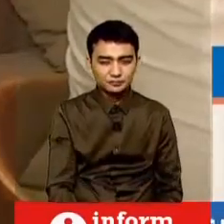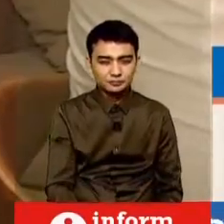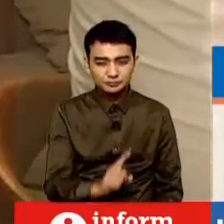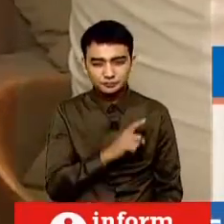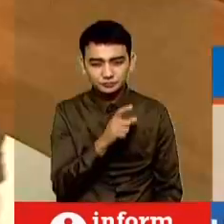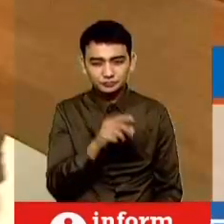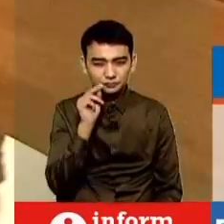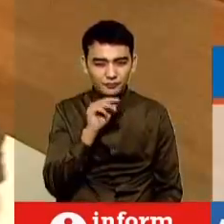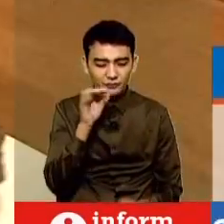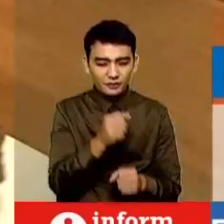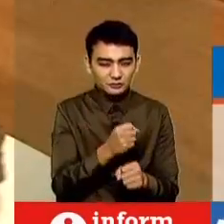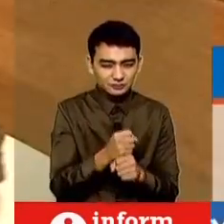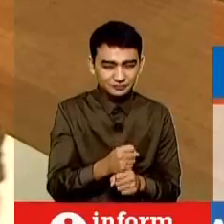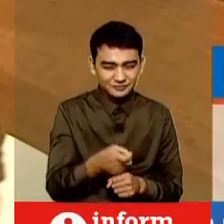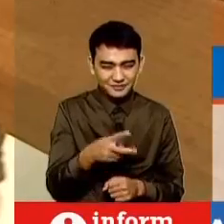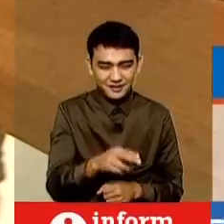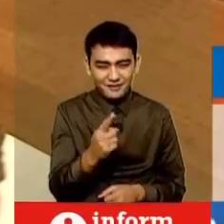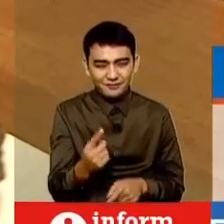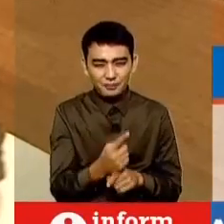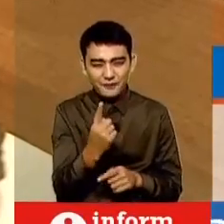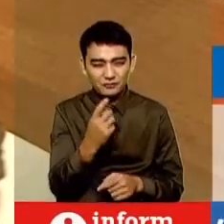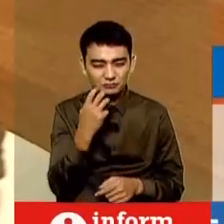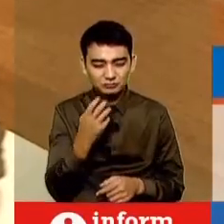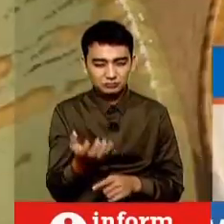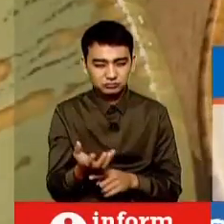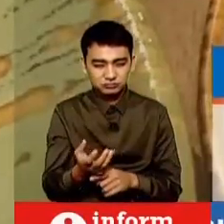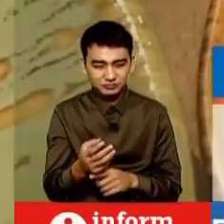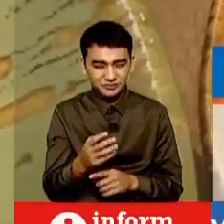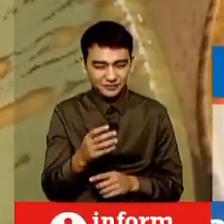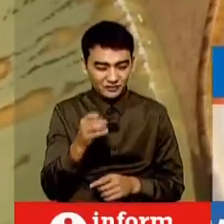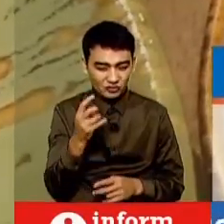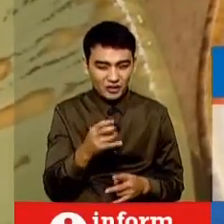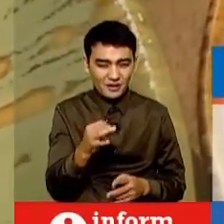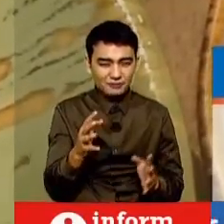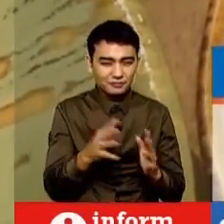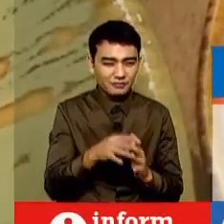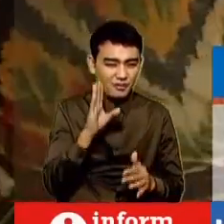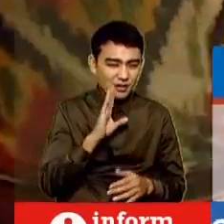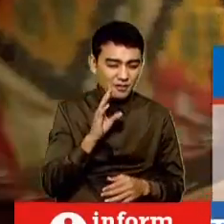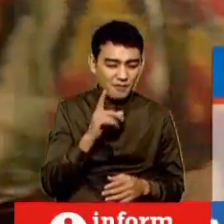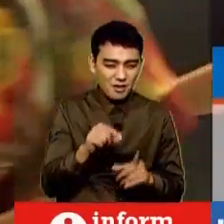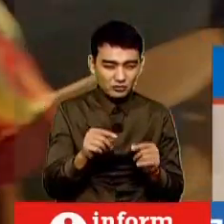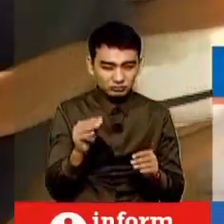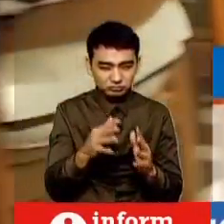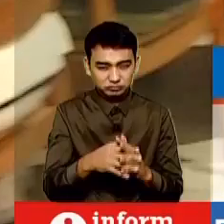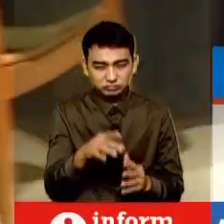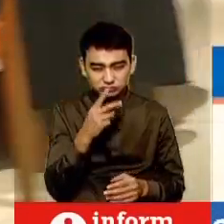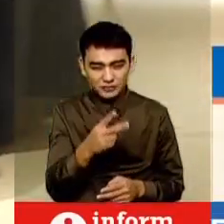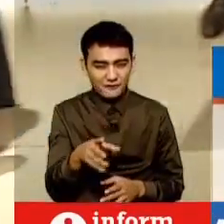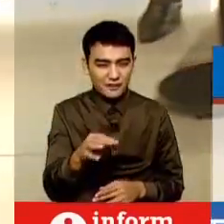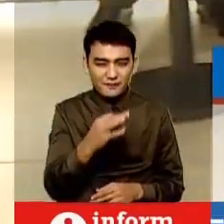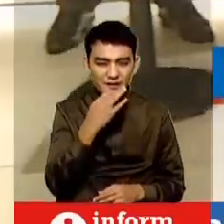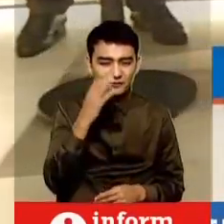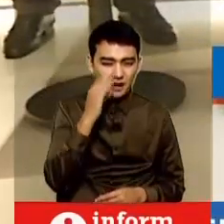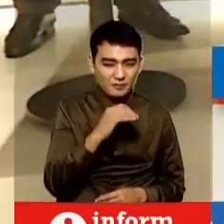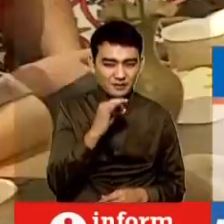түйіршіктелген шайды демдеу алдында бір қайнатып алған дұрыс дейді. Сонымен бірге сүтпен керемет үйлесім табатын қою шай кімнің болса да көңілінен шығатынына сенімді.